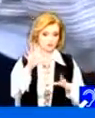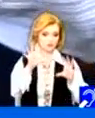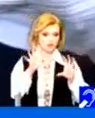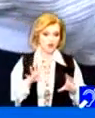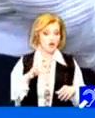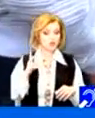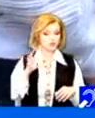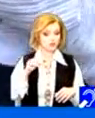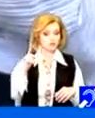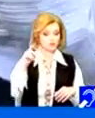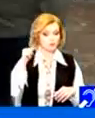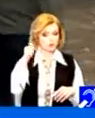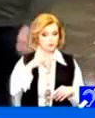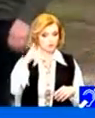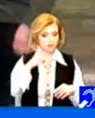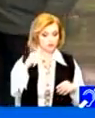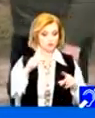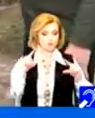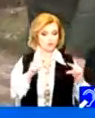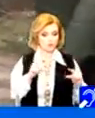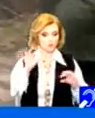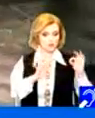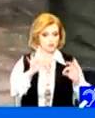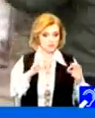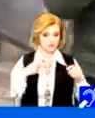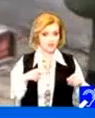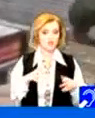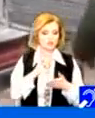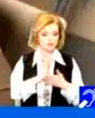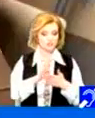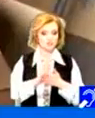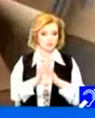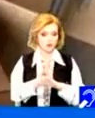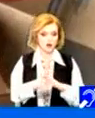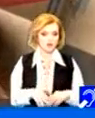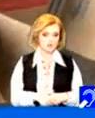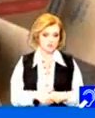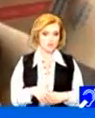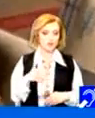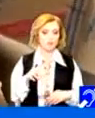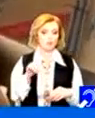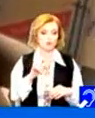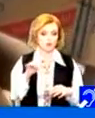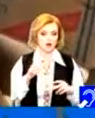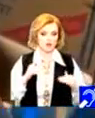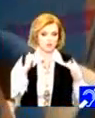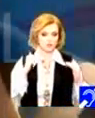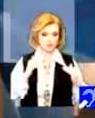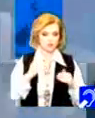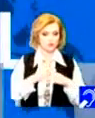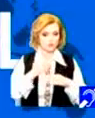trecut a scăzut traficul cu tutun la frontiera moldo-română. Există totuși situații în care contrabanda a crescut. Care sunt acestea, vă spunem